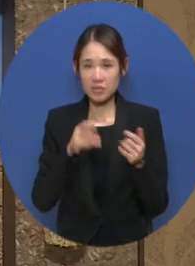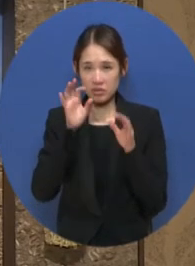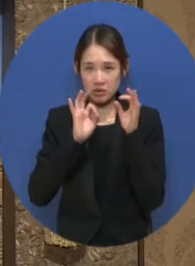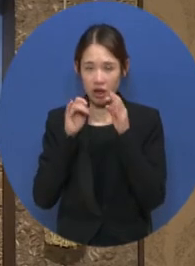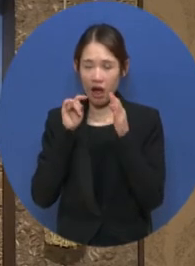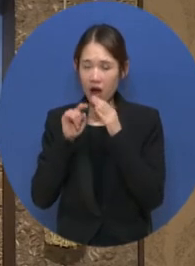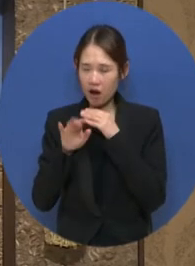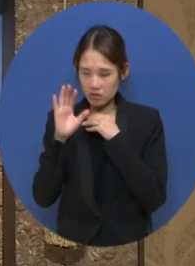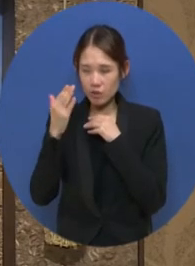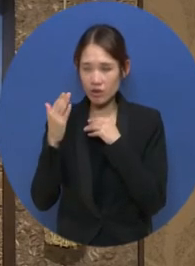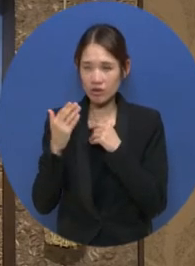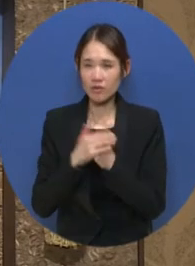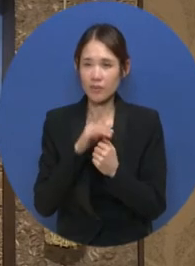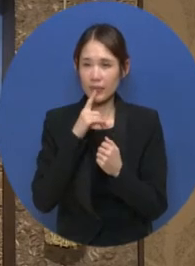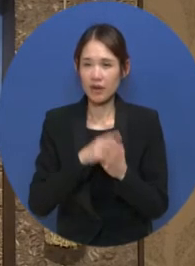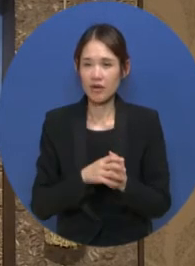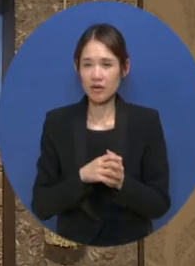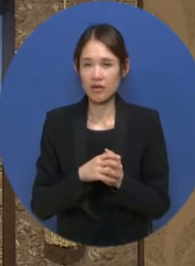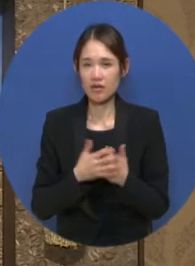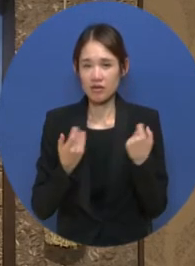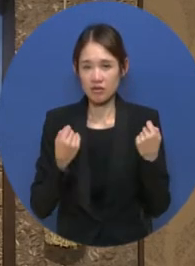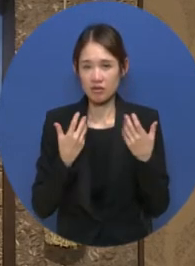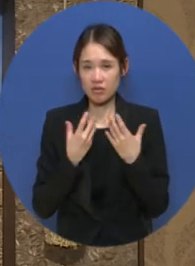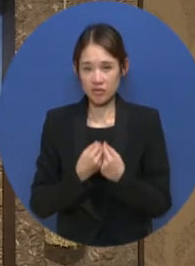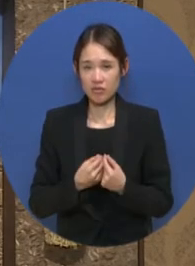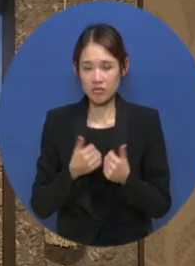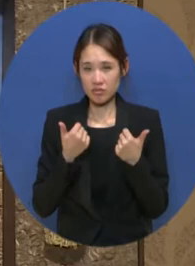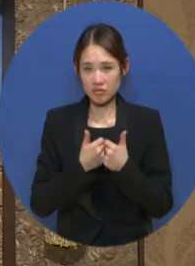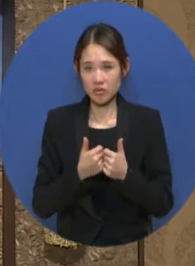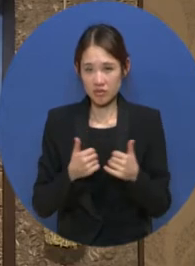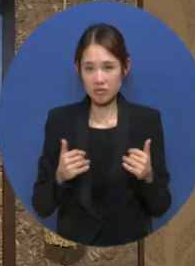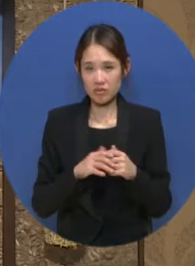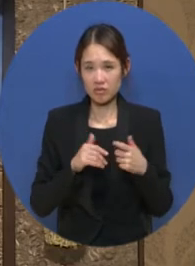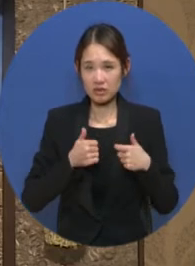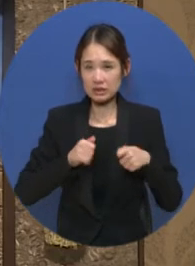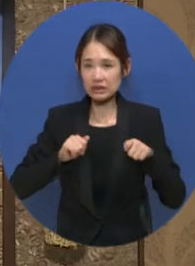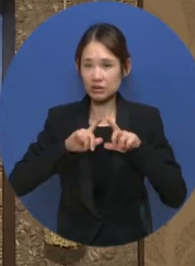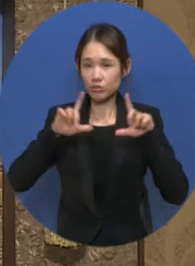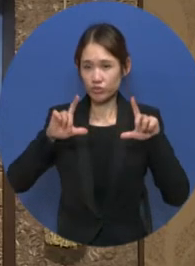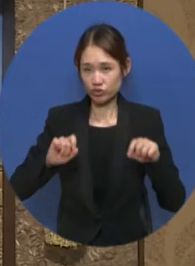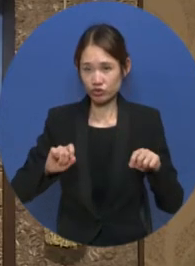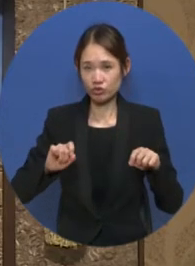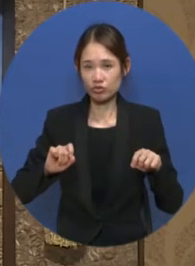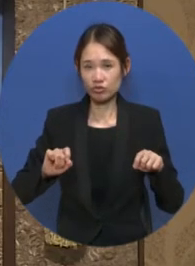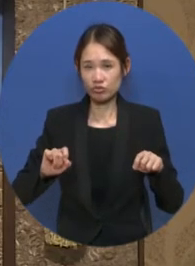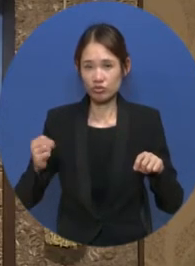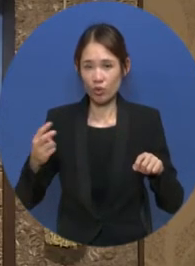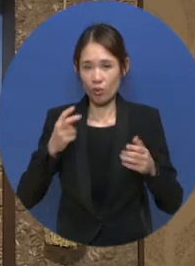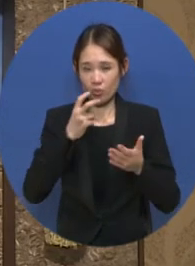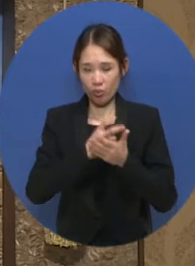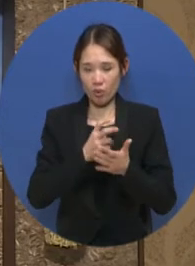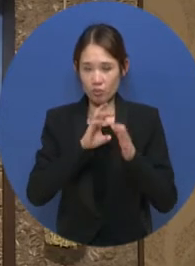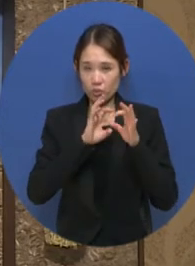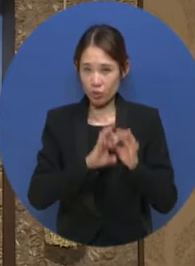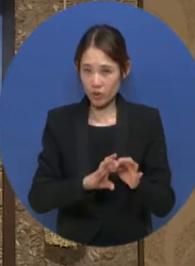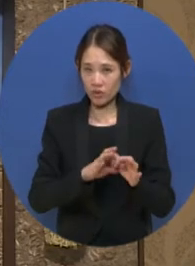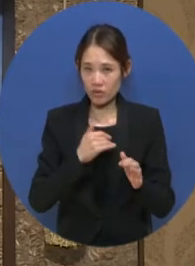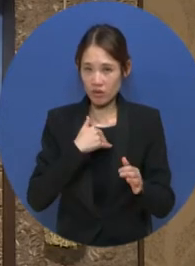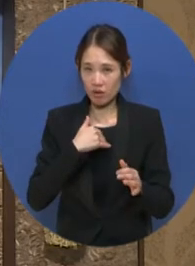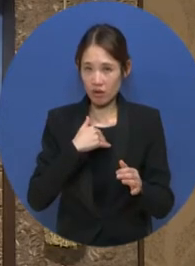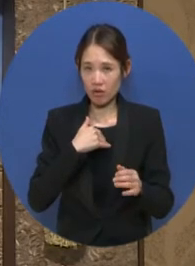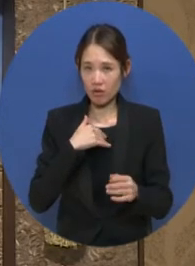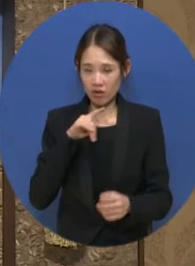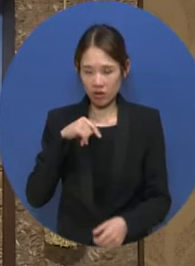분들 이제 찾아 카게 되구요 이제 그를 경우에 이제 제 상담원들이 이제 신분증 이라든지 또 어떤 법률에 의해서 이런